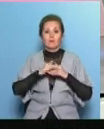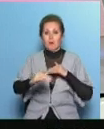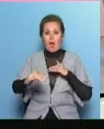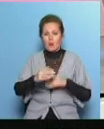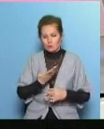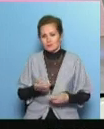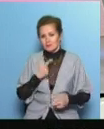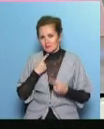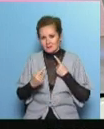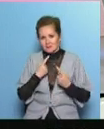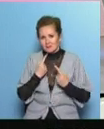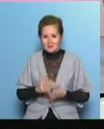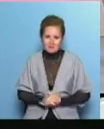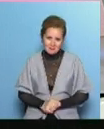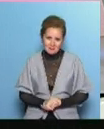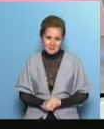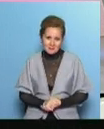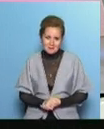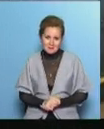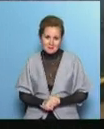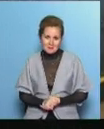Буховская побывала на премьере.